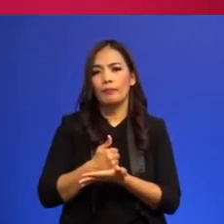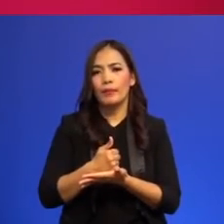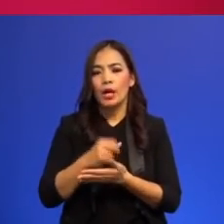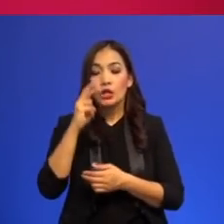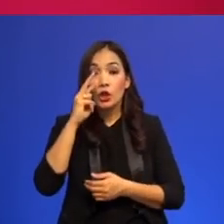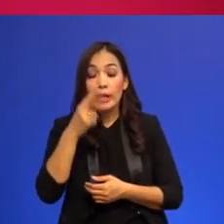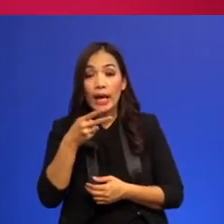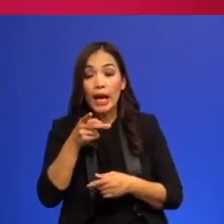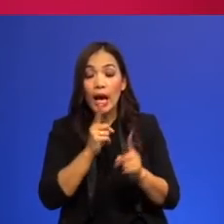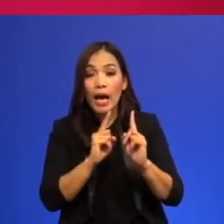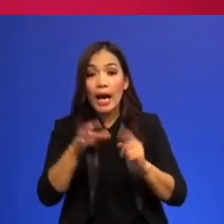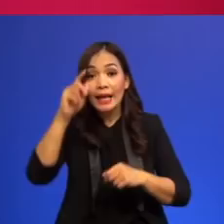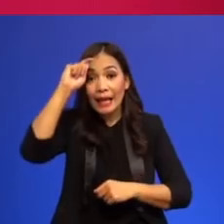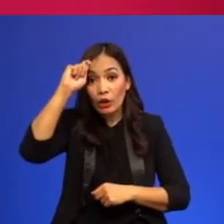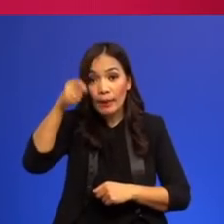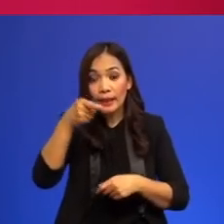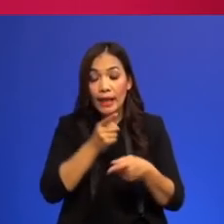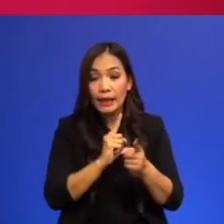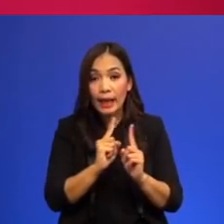Saudara kehormatan.